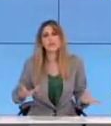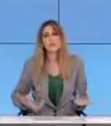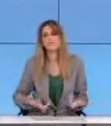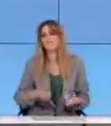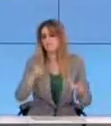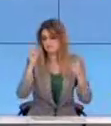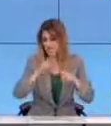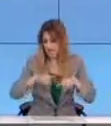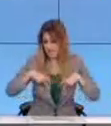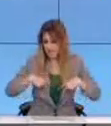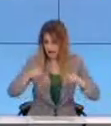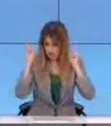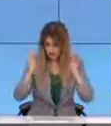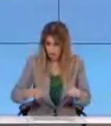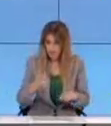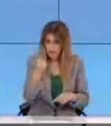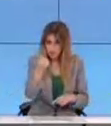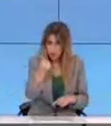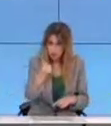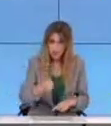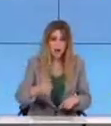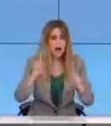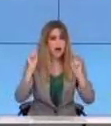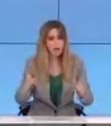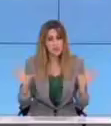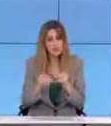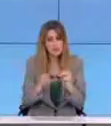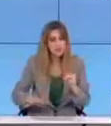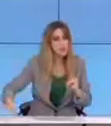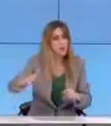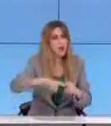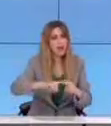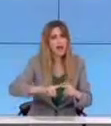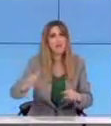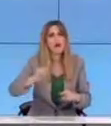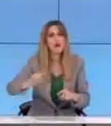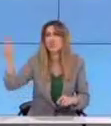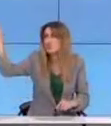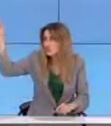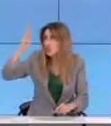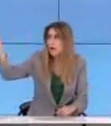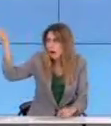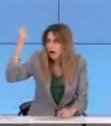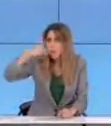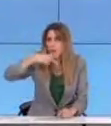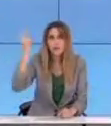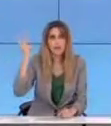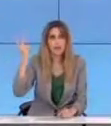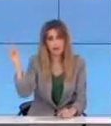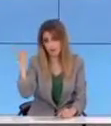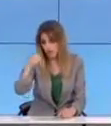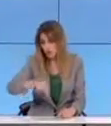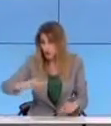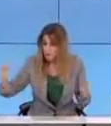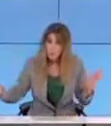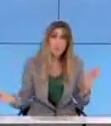έχουμε την πολυτέλεια να συζητάμε ο καθένας για το δικό του σχέδιο για την επόμενη μέρα της χώρας μας. Εμείς, σε